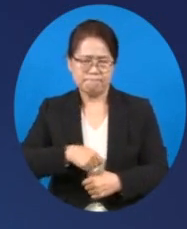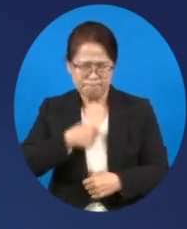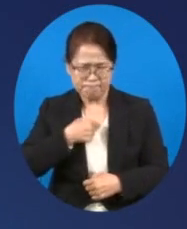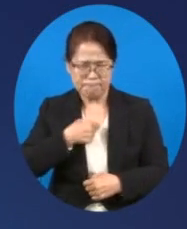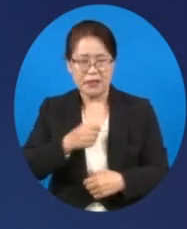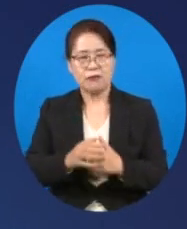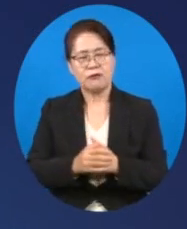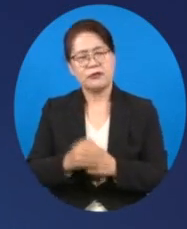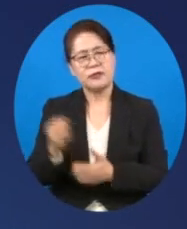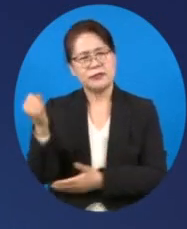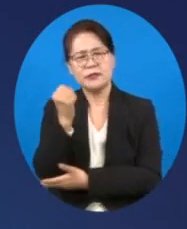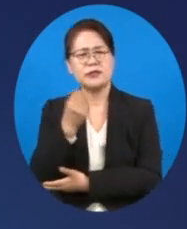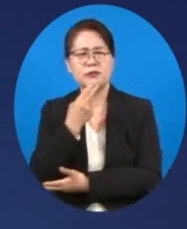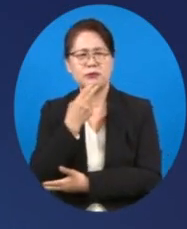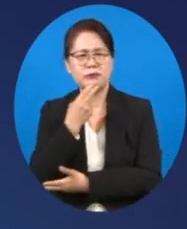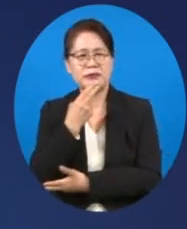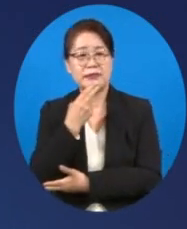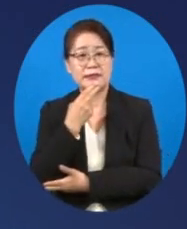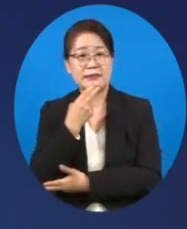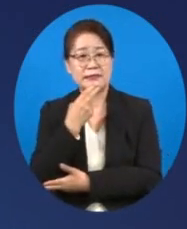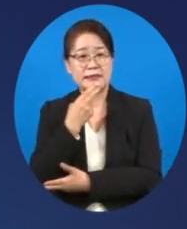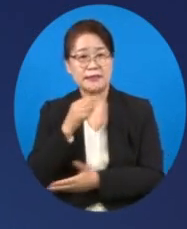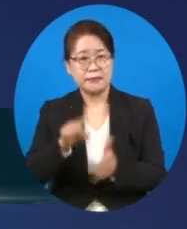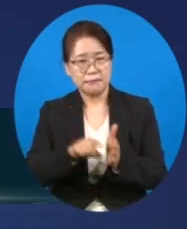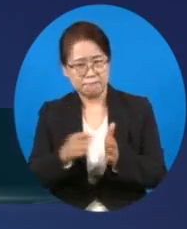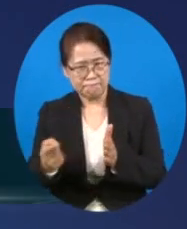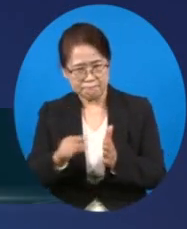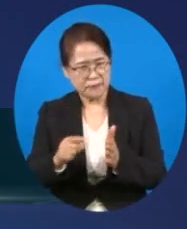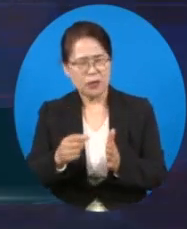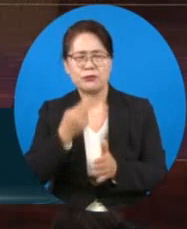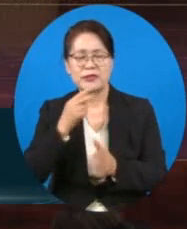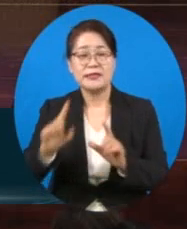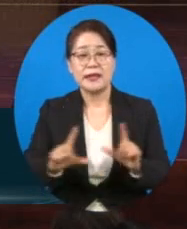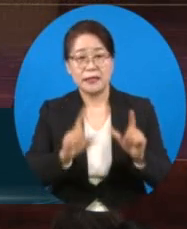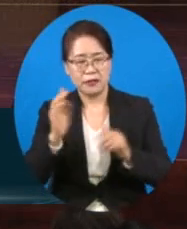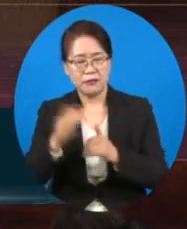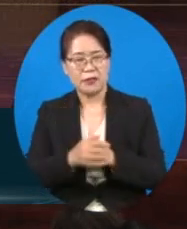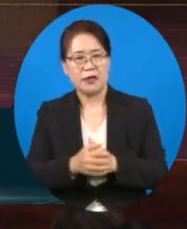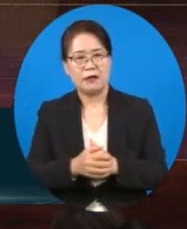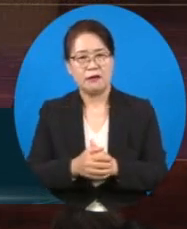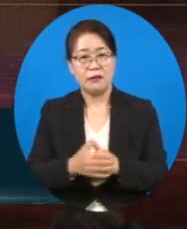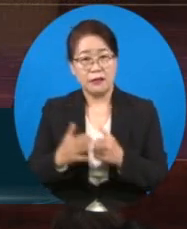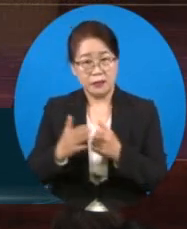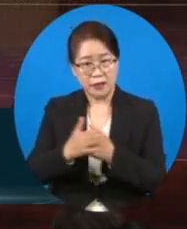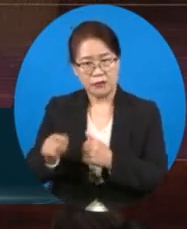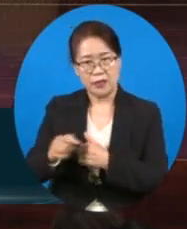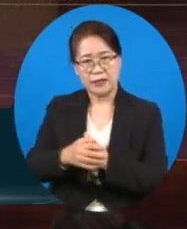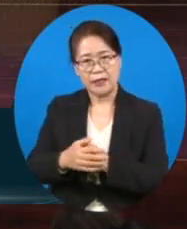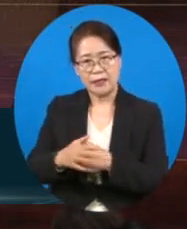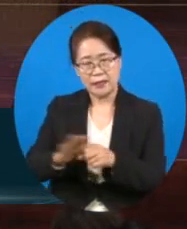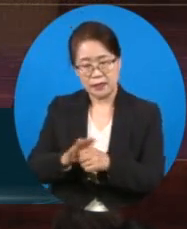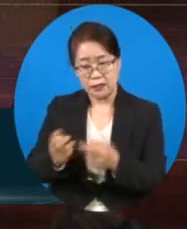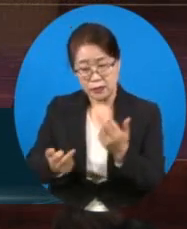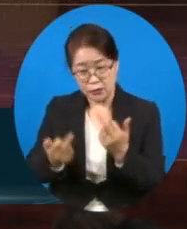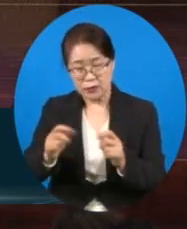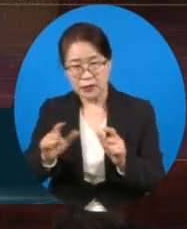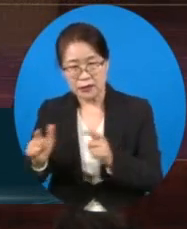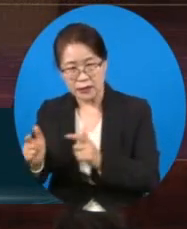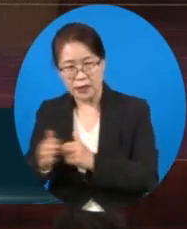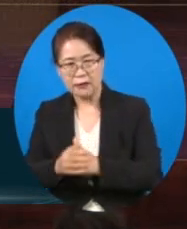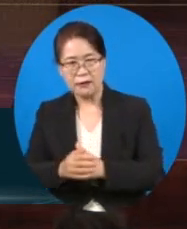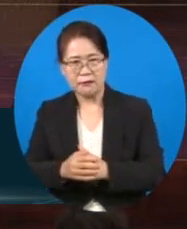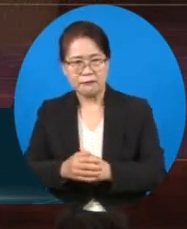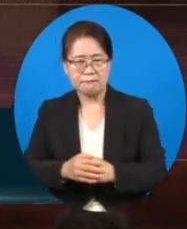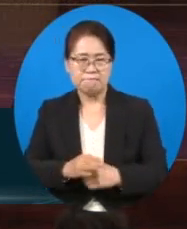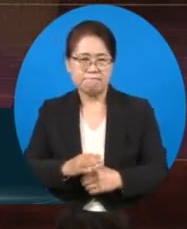거예요 자 우리 58절의 말씀을 읽겠습니다 다 같이요 그러므로 내 사랑하는 형제들아